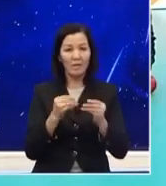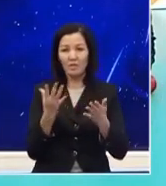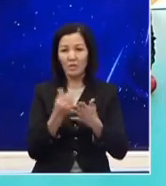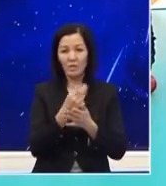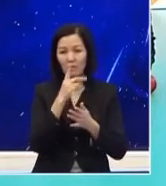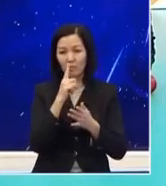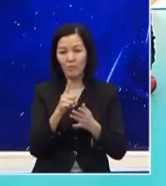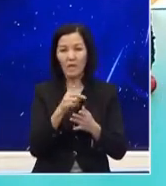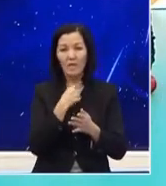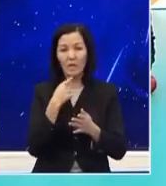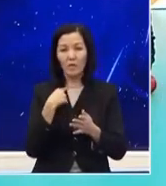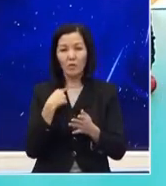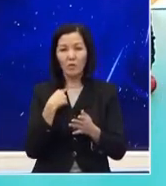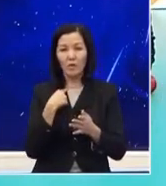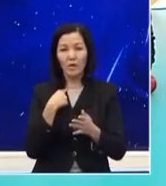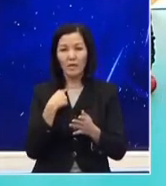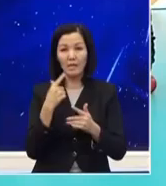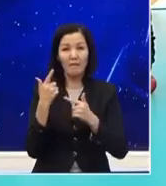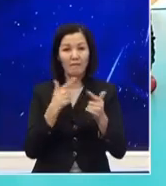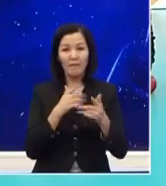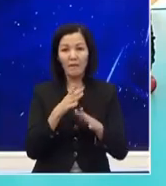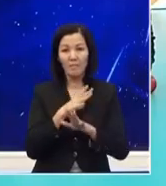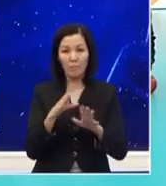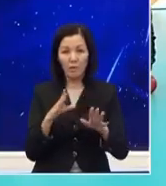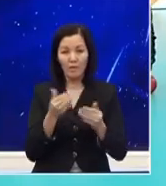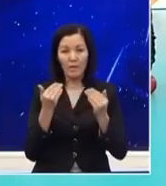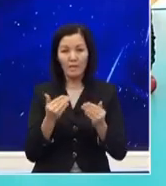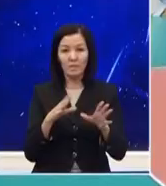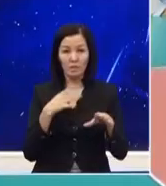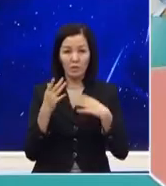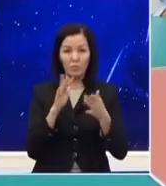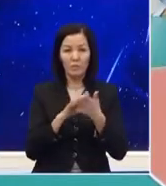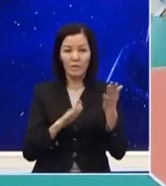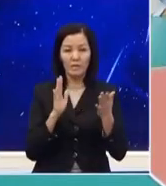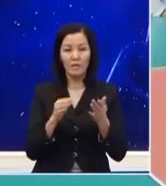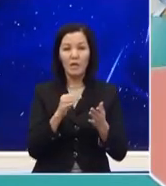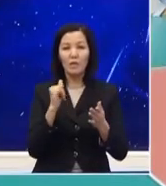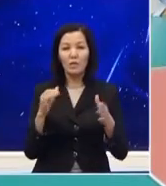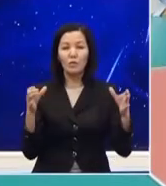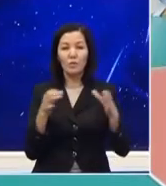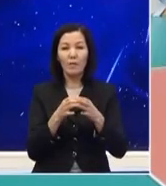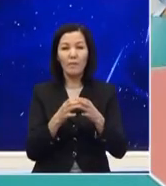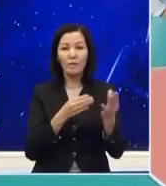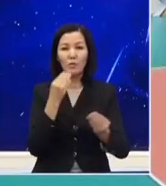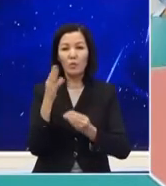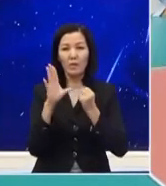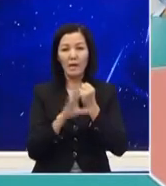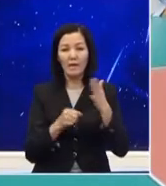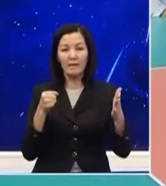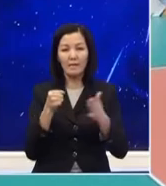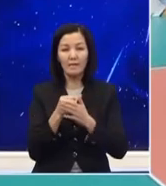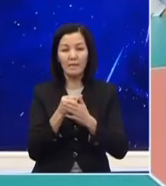бермеді. Талдықорғандықтардың екпініне дайын болмай шықтық. Дегенмен әлі жаттығамыз. Жетісу командасы ойын аяғына дейін ұпайдан